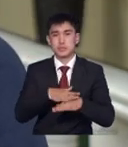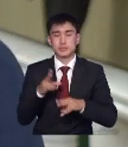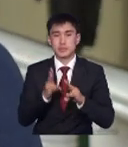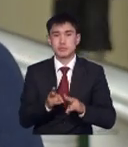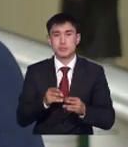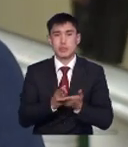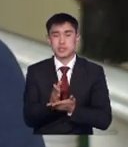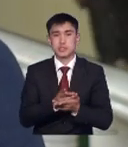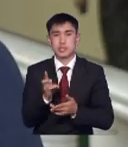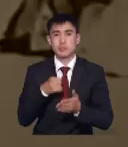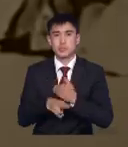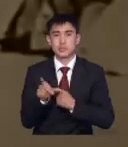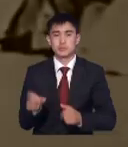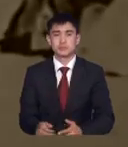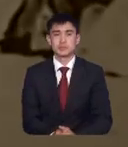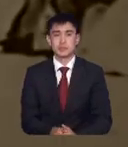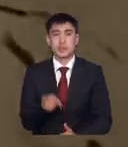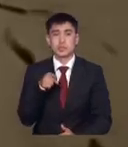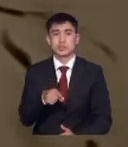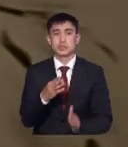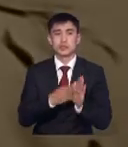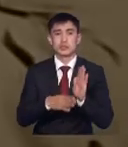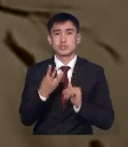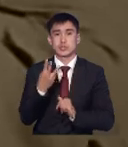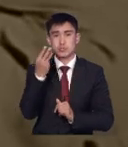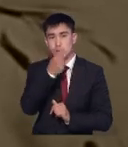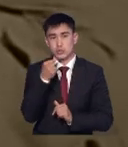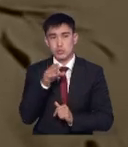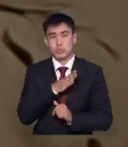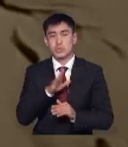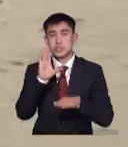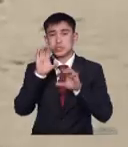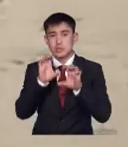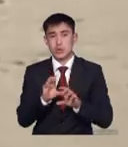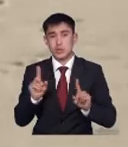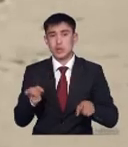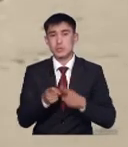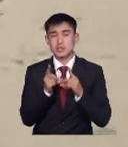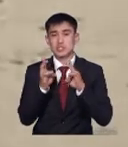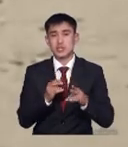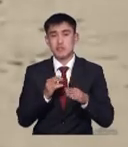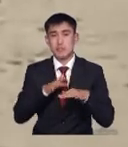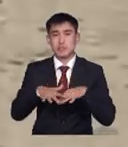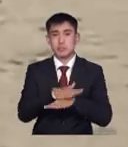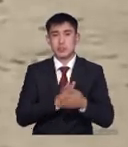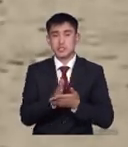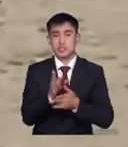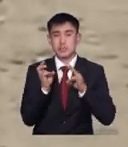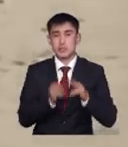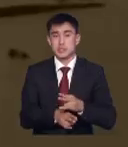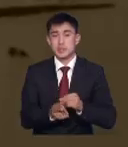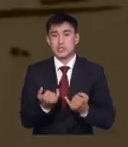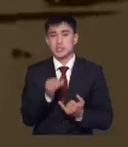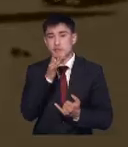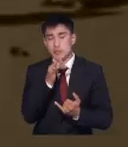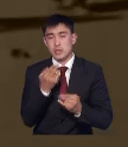жертвам политических репрессий. В 1993 году был принят закон о реабилитации жертв массовых политических репрессий. В